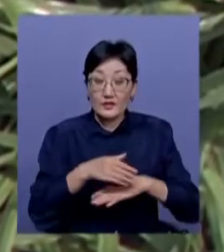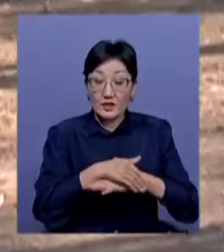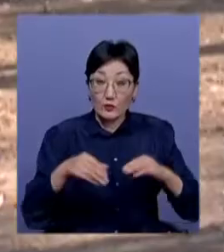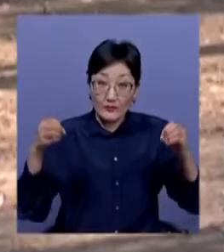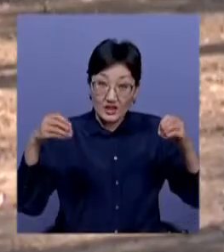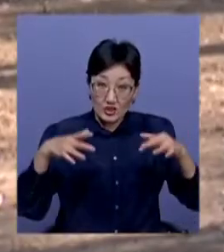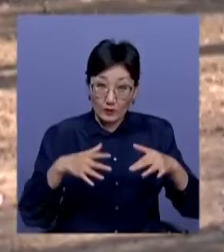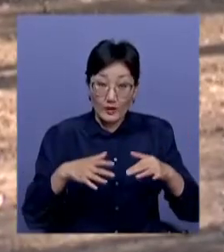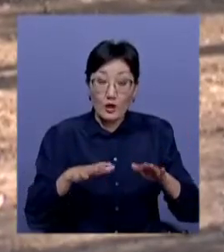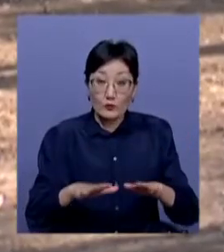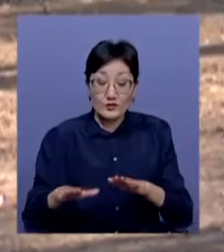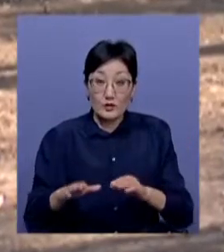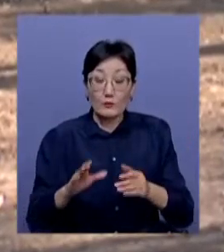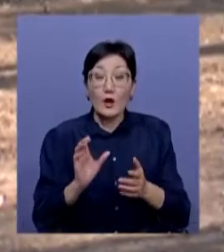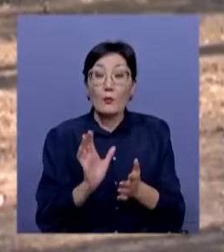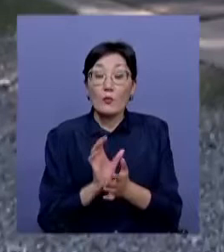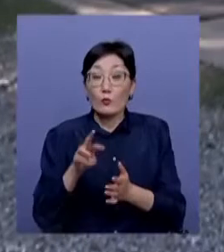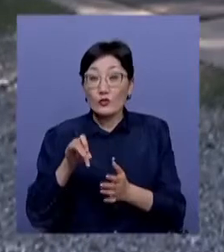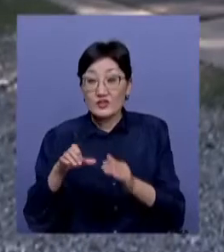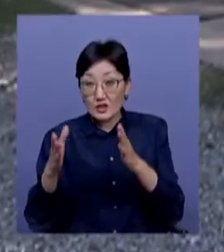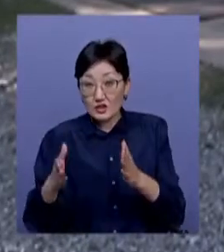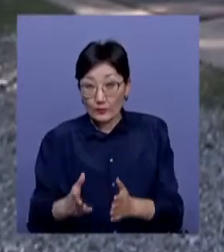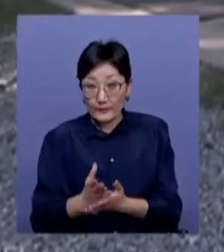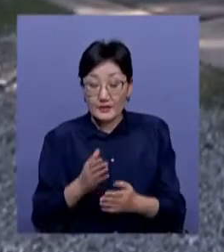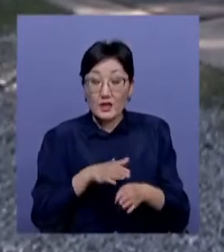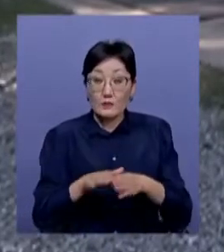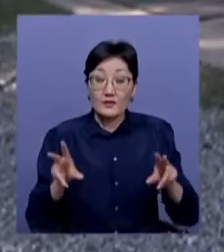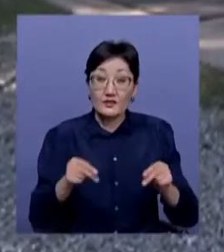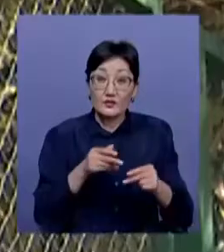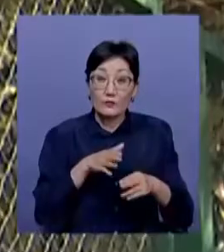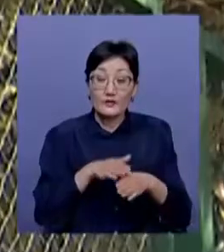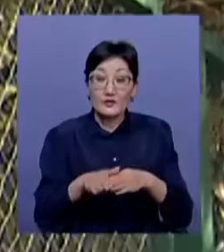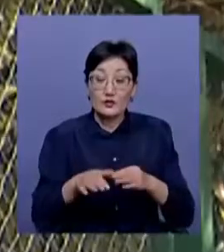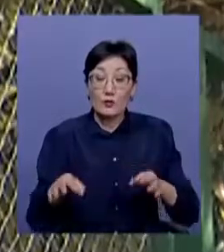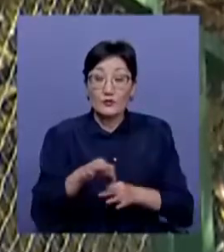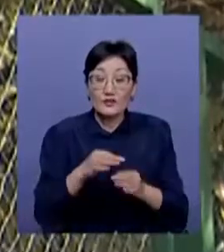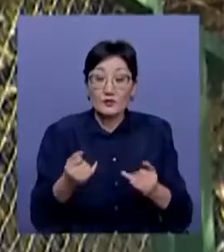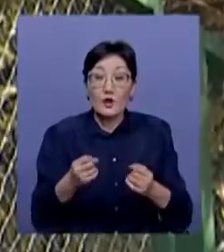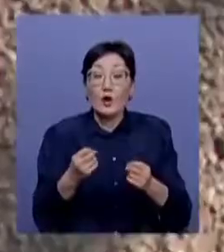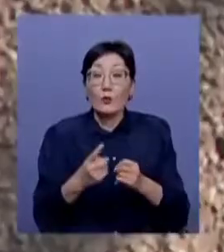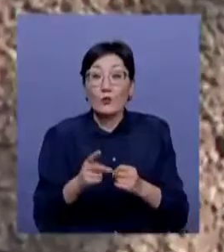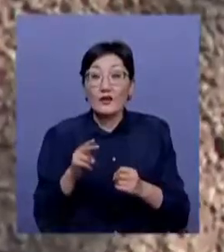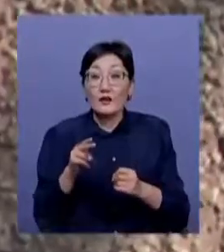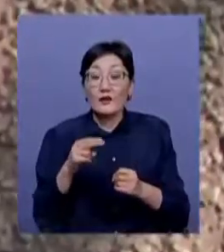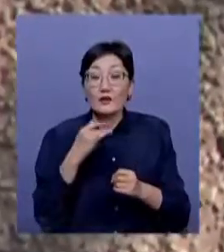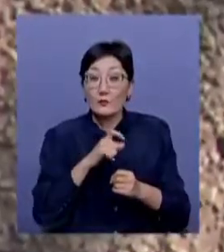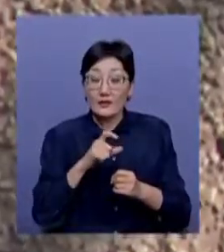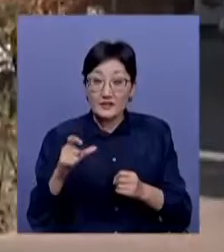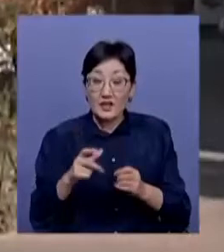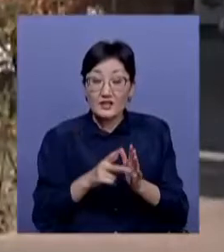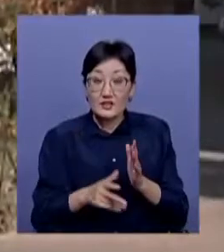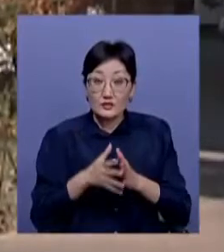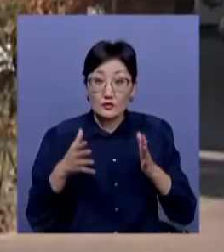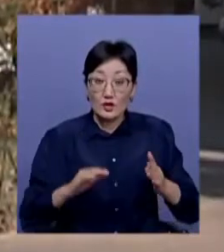жарығы тартылған орындар мен қоқыс шашықтер орнатылған. Жүзеге сәтті асқан жобаның қызығын енді 11 көп пәтерлі және 80-нен